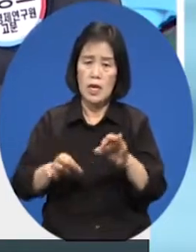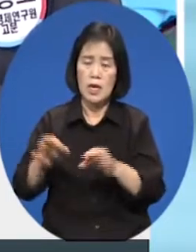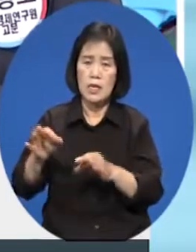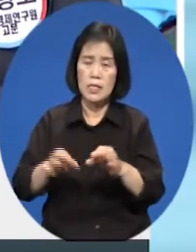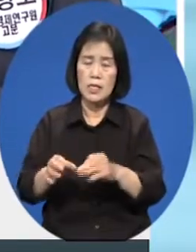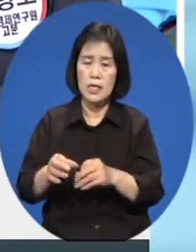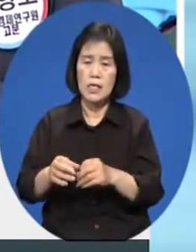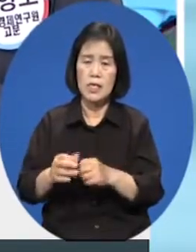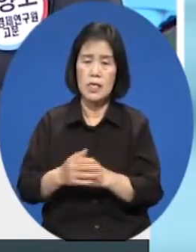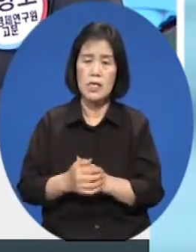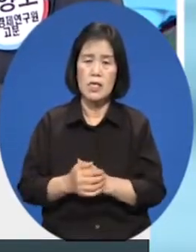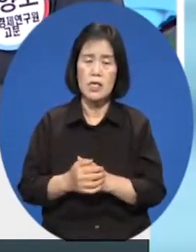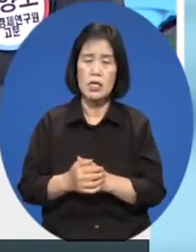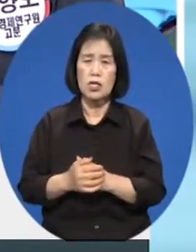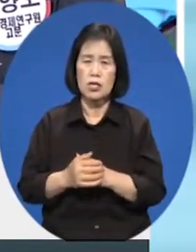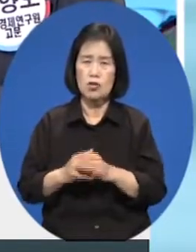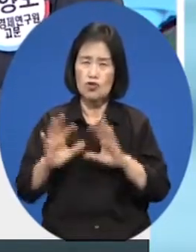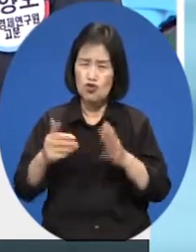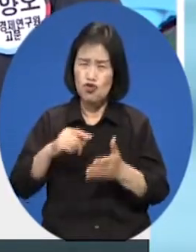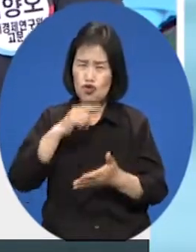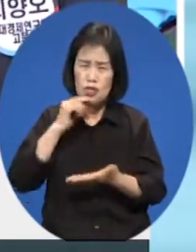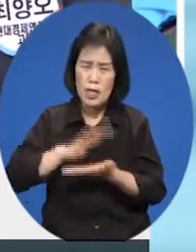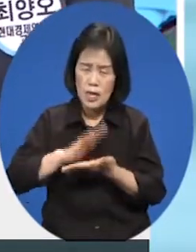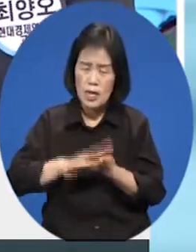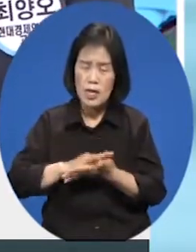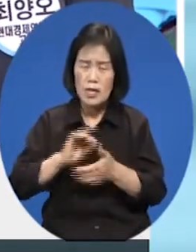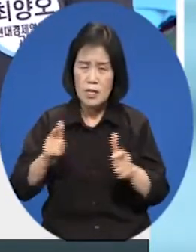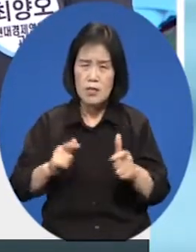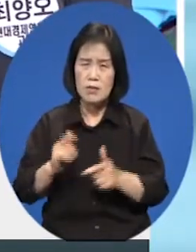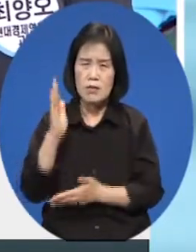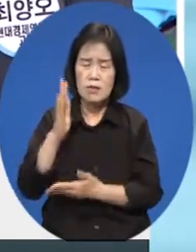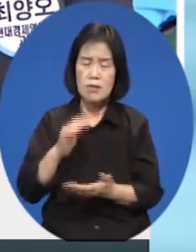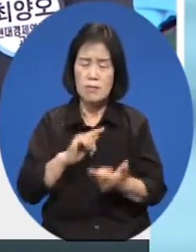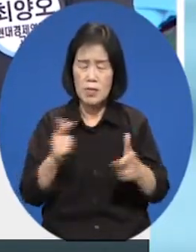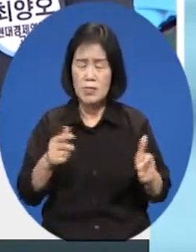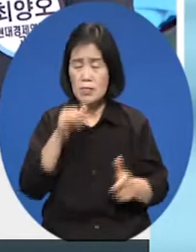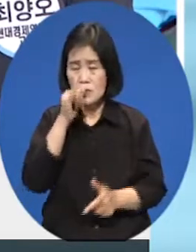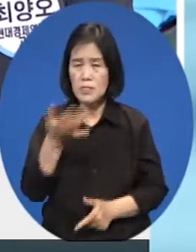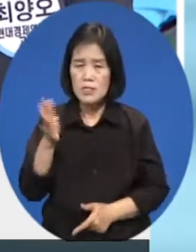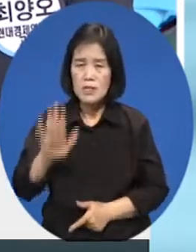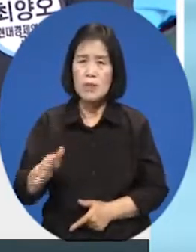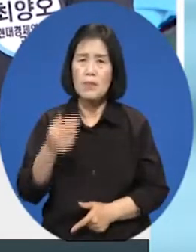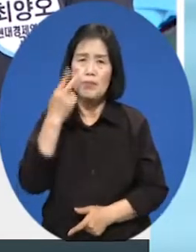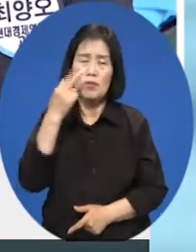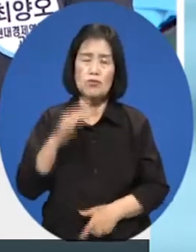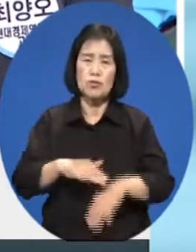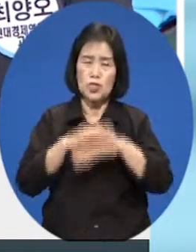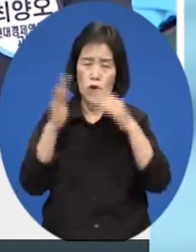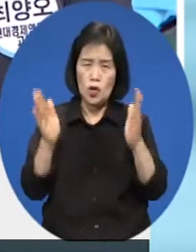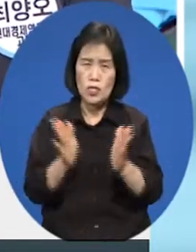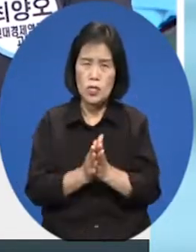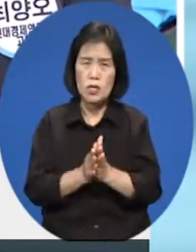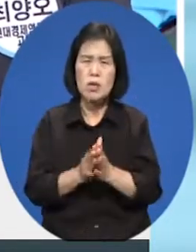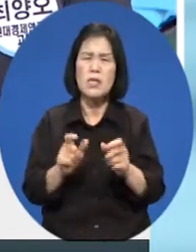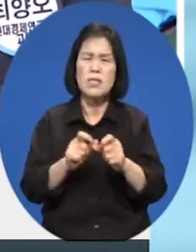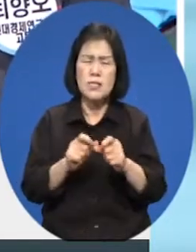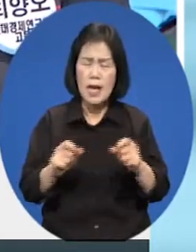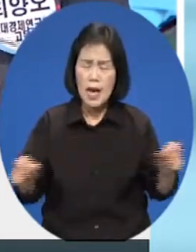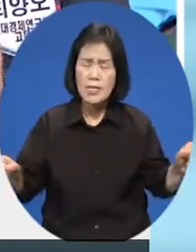때 10년물 그 국채가 어떻고 막 얘기도 나오잖아요. 미국은 전체 인플레이션을